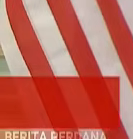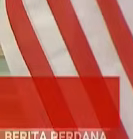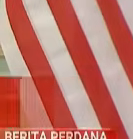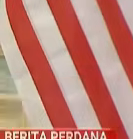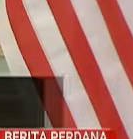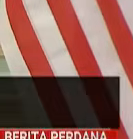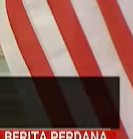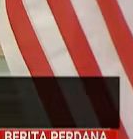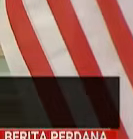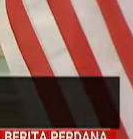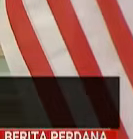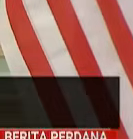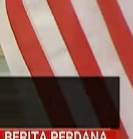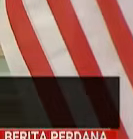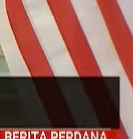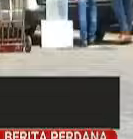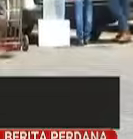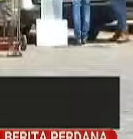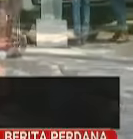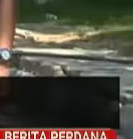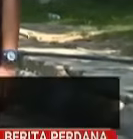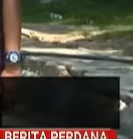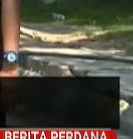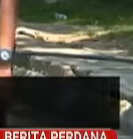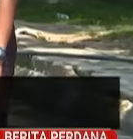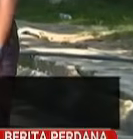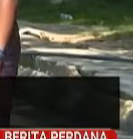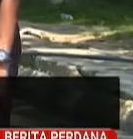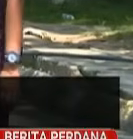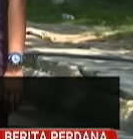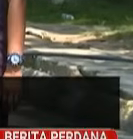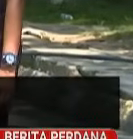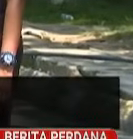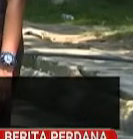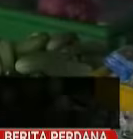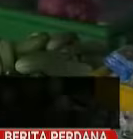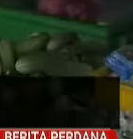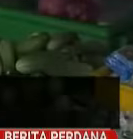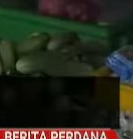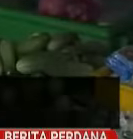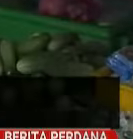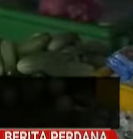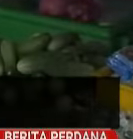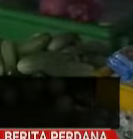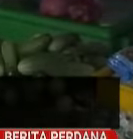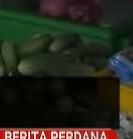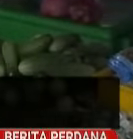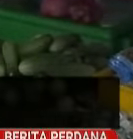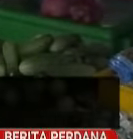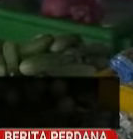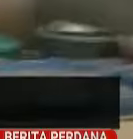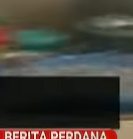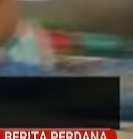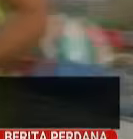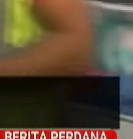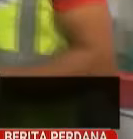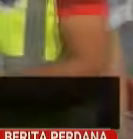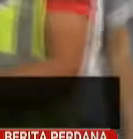Poli sedang siasat video, rakaman audio dan berita di media sosial berkaitan pelarian Rohingya yang timbulkan kemarahan